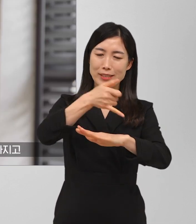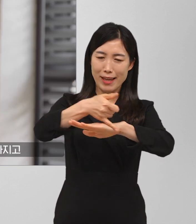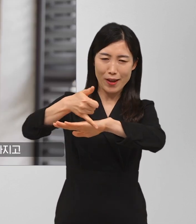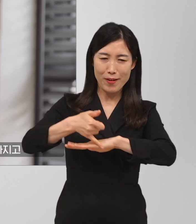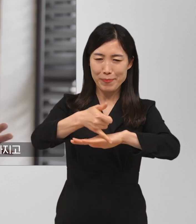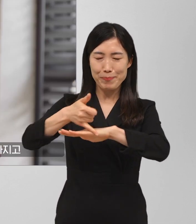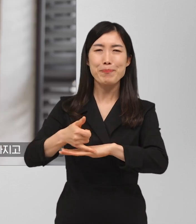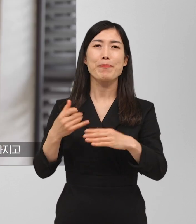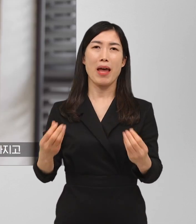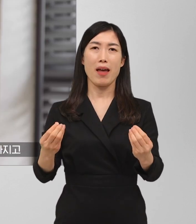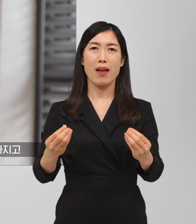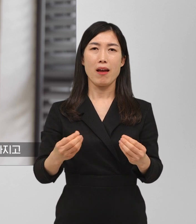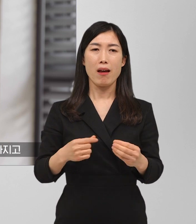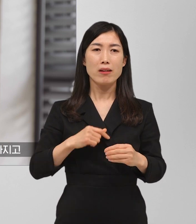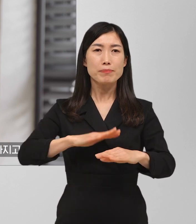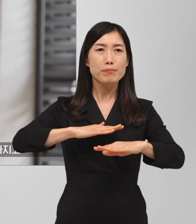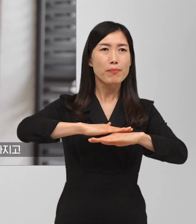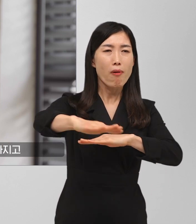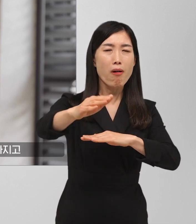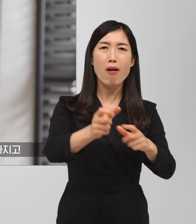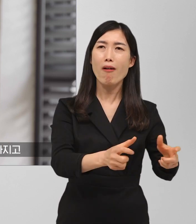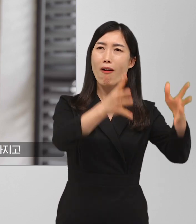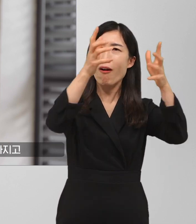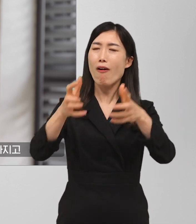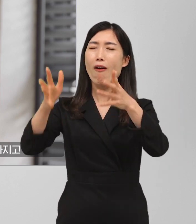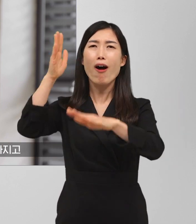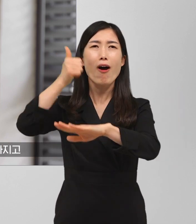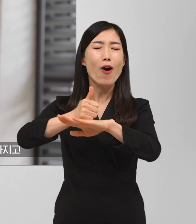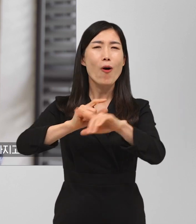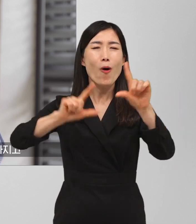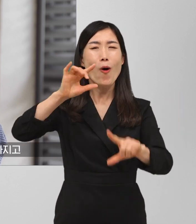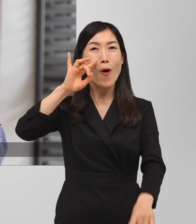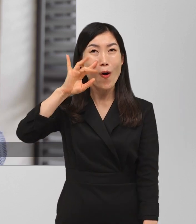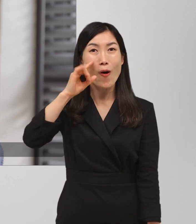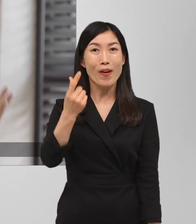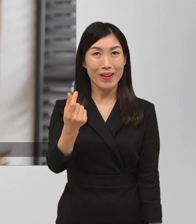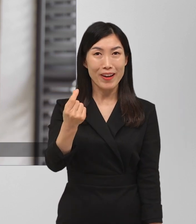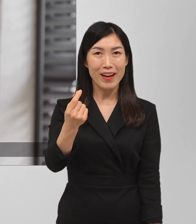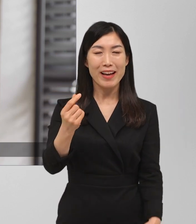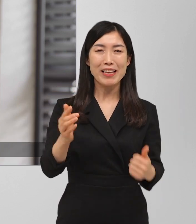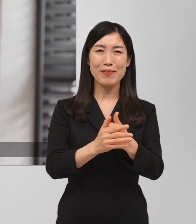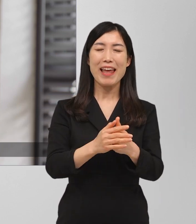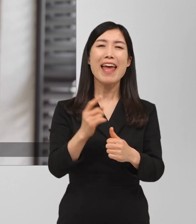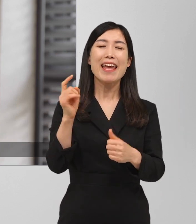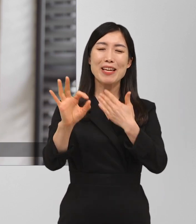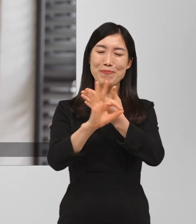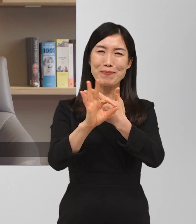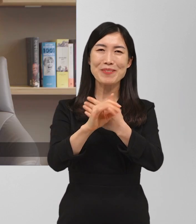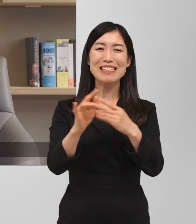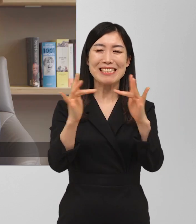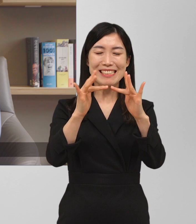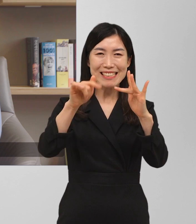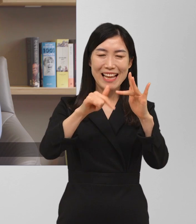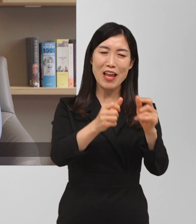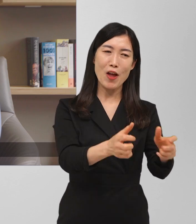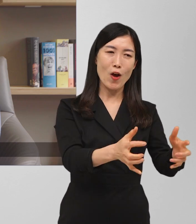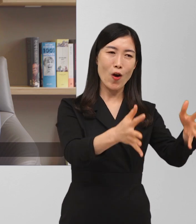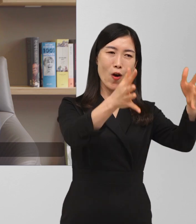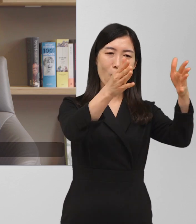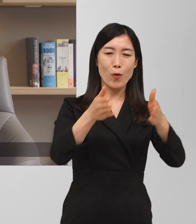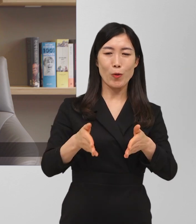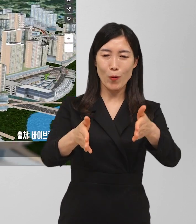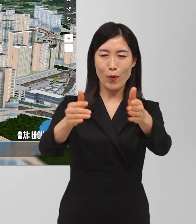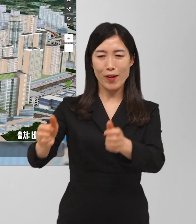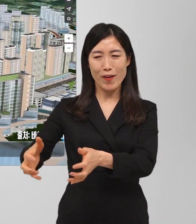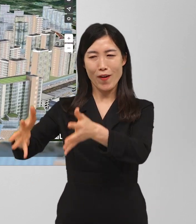가보지 못한 허허벌판의 맨 땅에 이 설계 도면을 그대로 가지고 가상의 도시를 만들어냅니다. 여기에서 알고자 하는 건